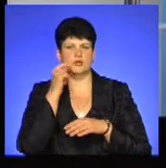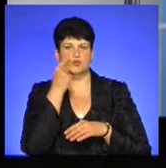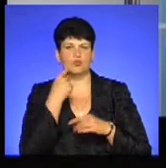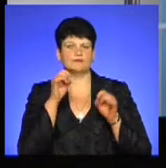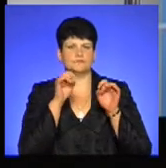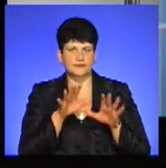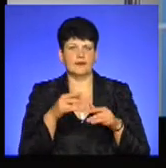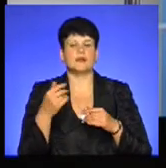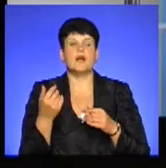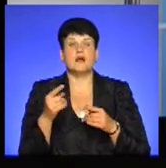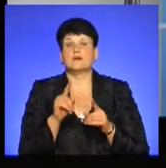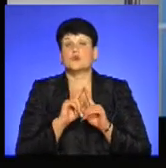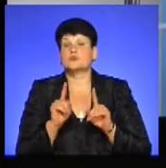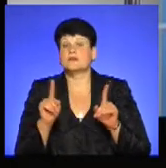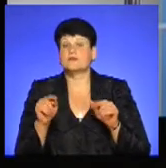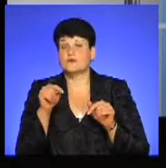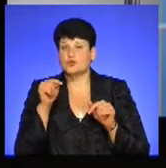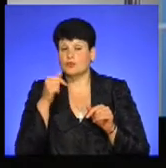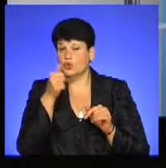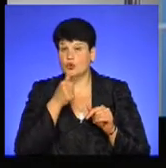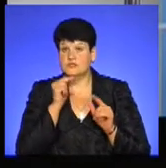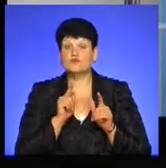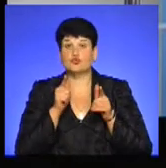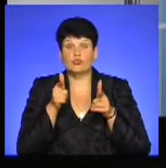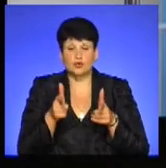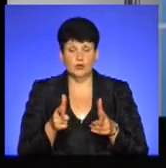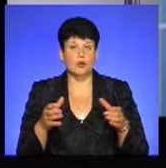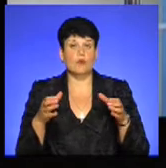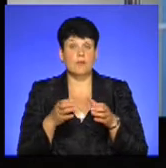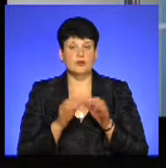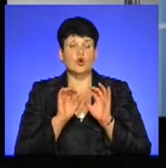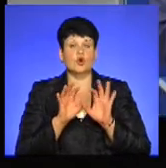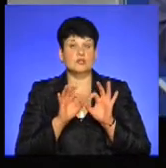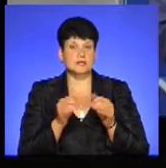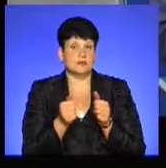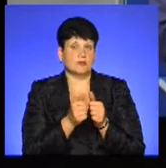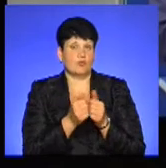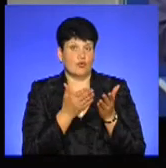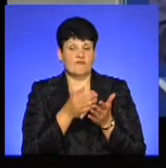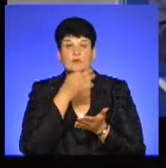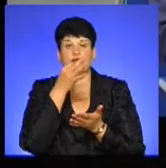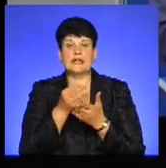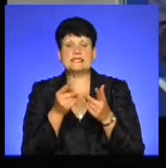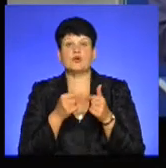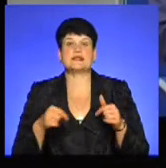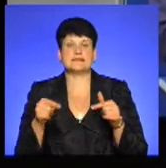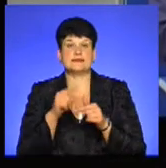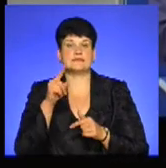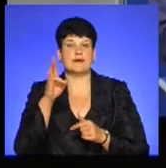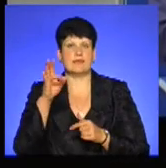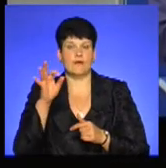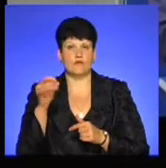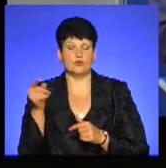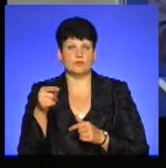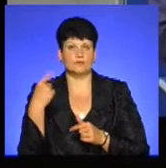літератури. Які особливості цьогорічної вступної кампанії, розкаже гість студії. Поряд зі мною відповідальний за організацію ЗНО на Тернопільщині